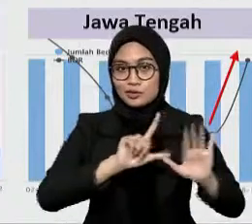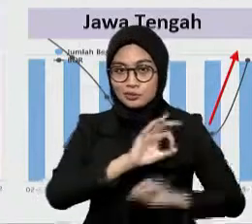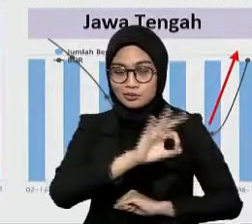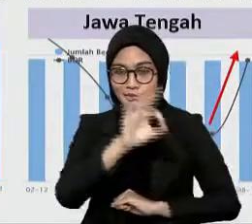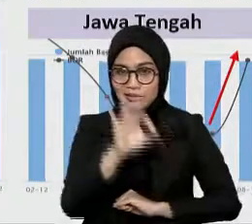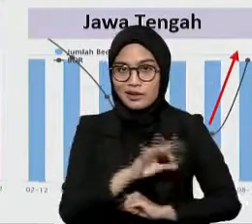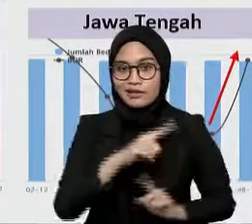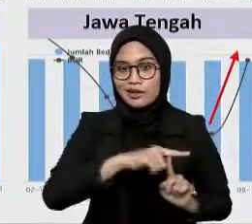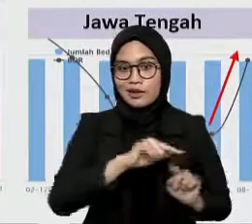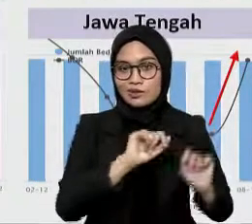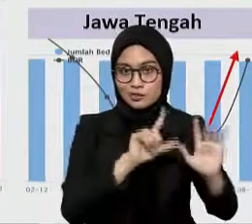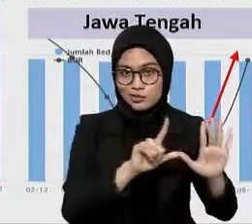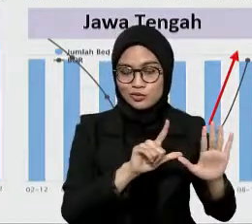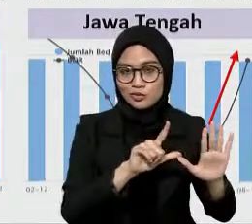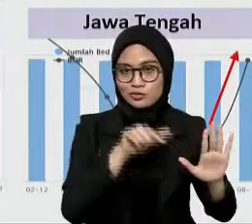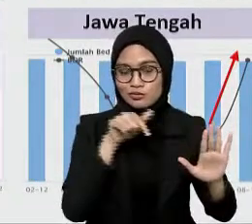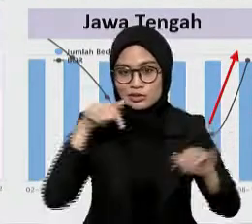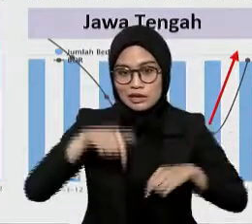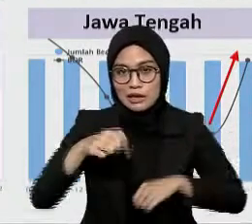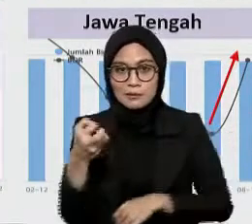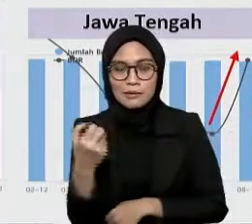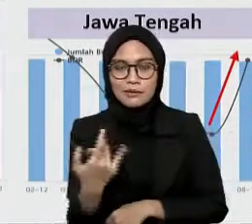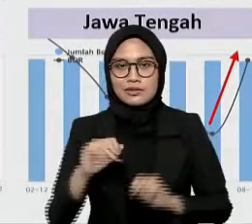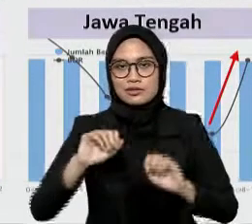8,97% pada tanggal 7 menjadi